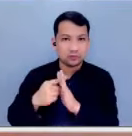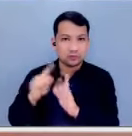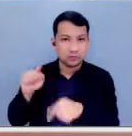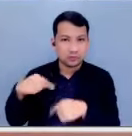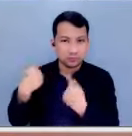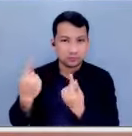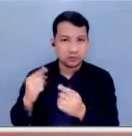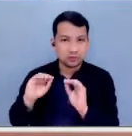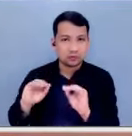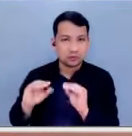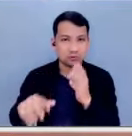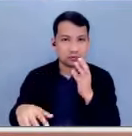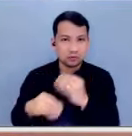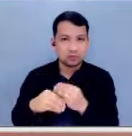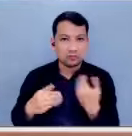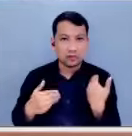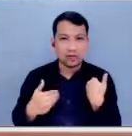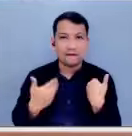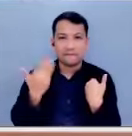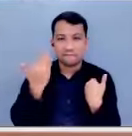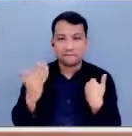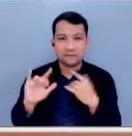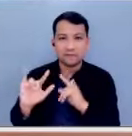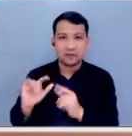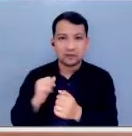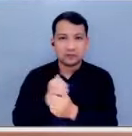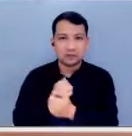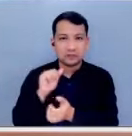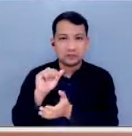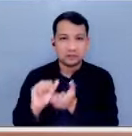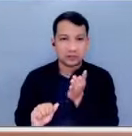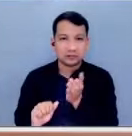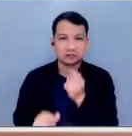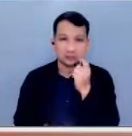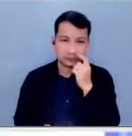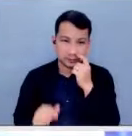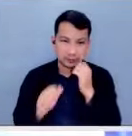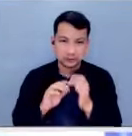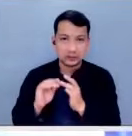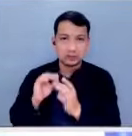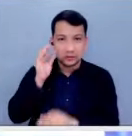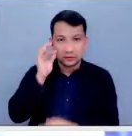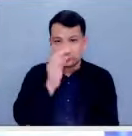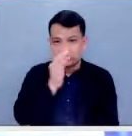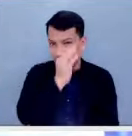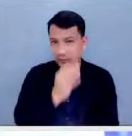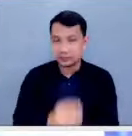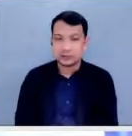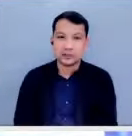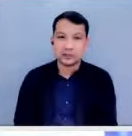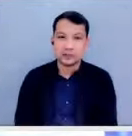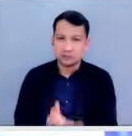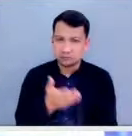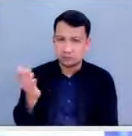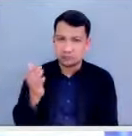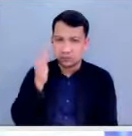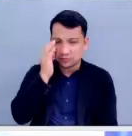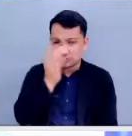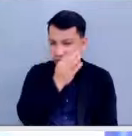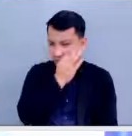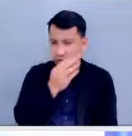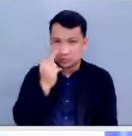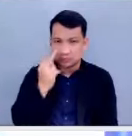ko nalaman na talagang meron siyang love for arts. For art. Especially for flowers. Oo. Anong klase mga flowers ba itong nakikita